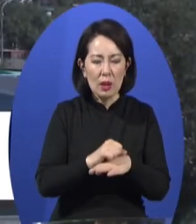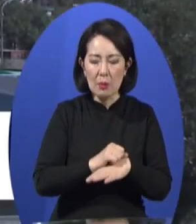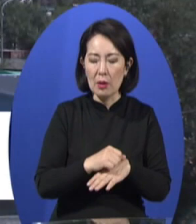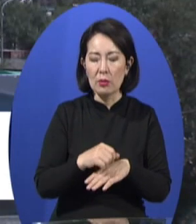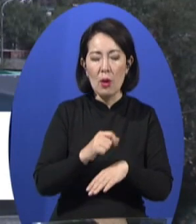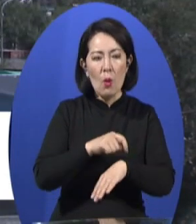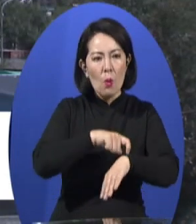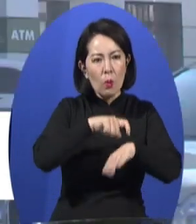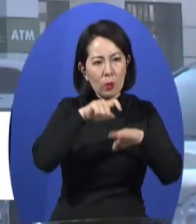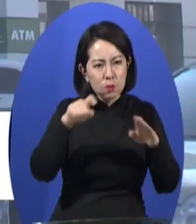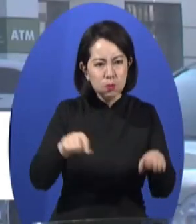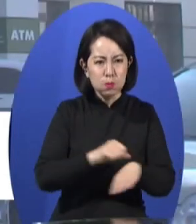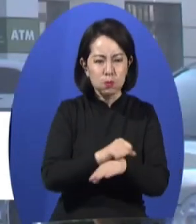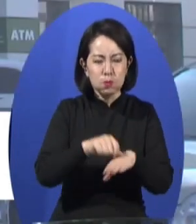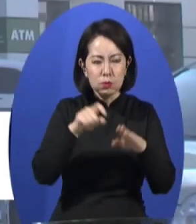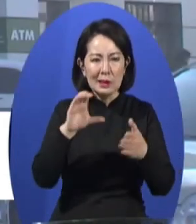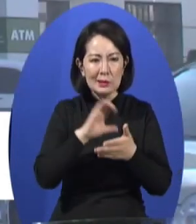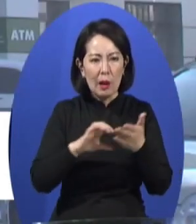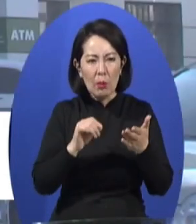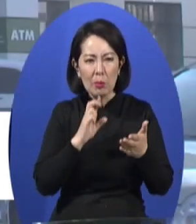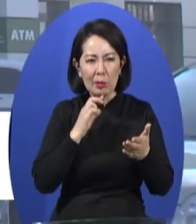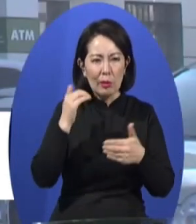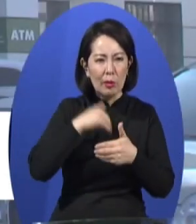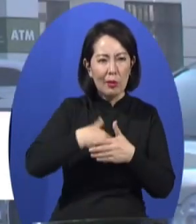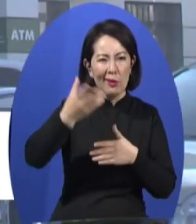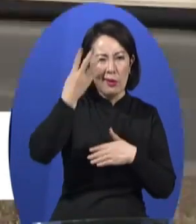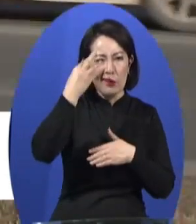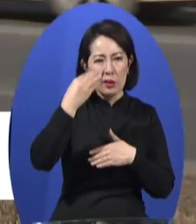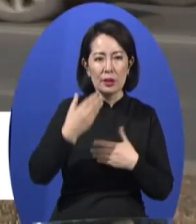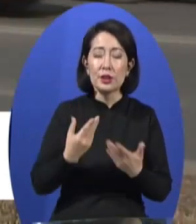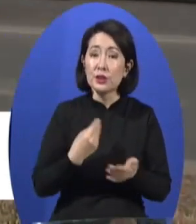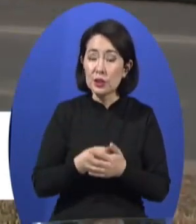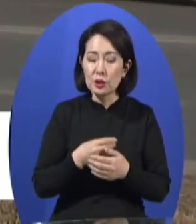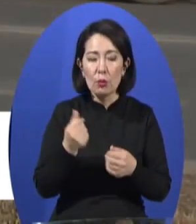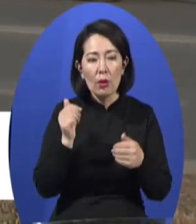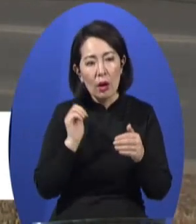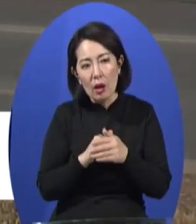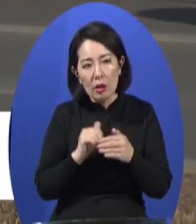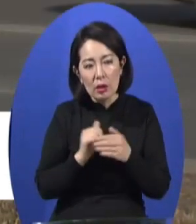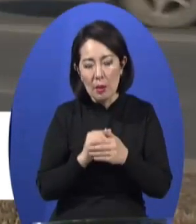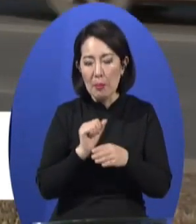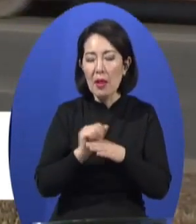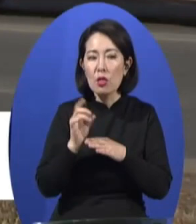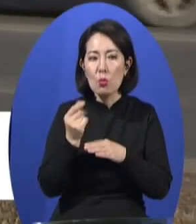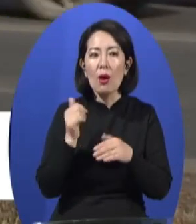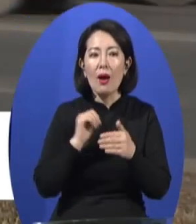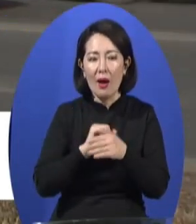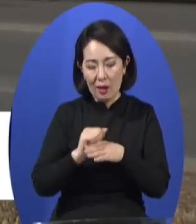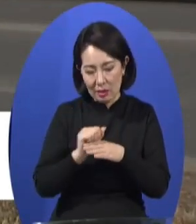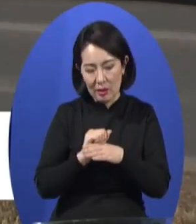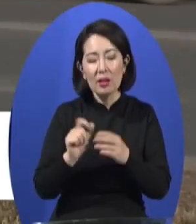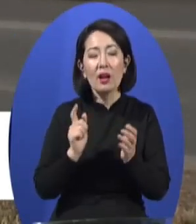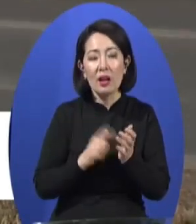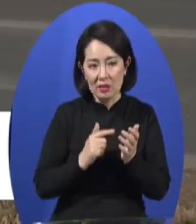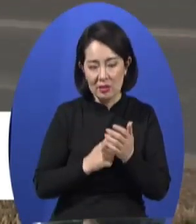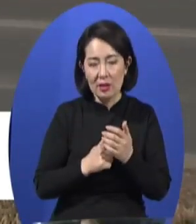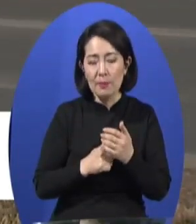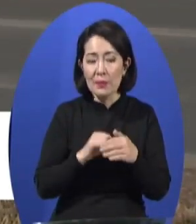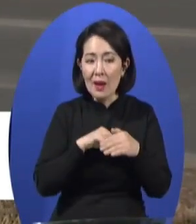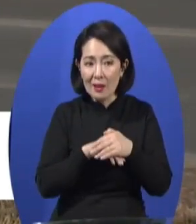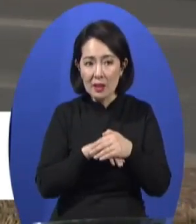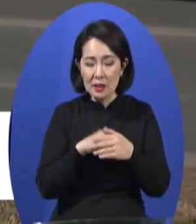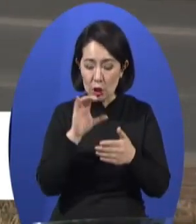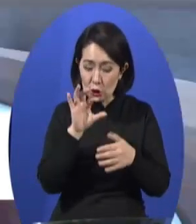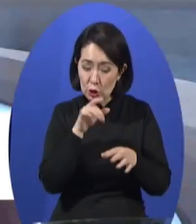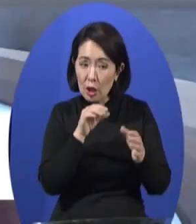ахиухан хугацаагаар санхүүгийн хүндрэлд орчихгүйхан шиг байх тийм хоримтлал бэлэн мөнгийг хадгалах шаардлагатай. Үүний тулд одоо санхүүгээ